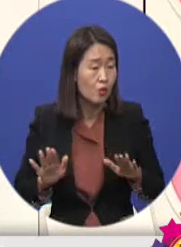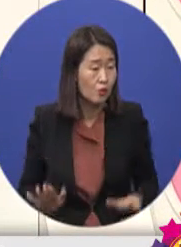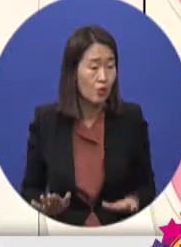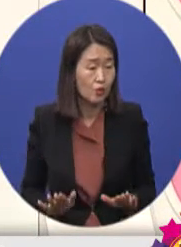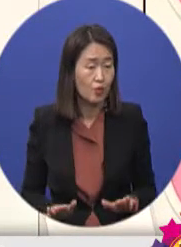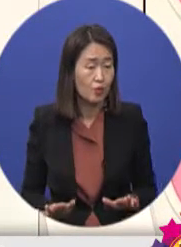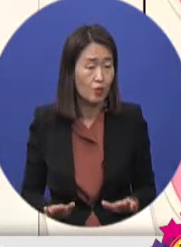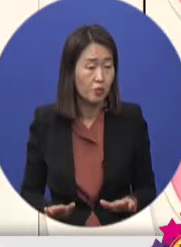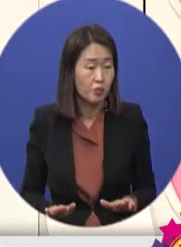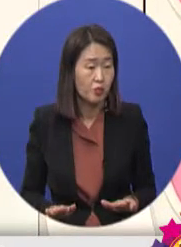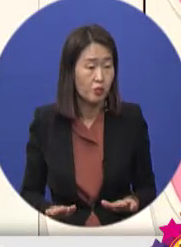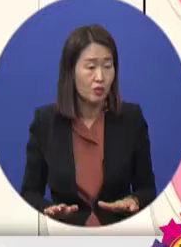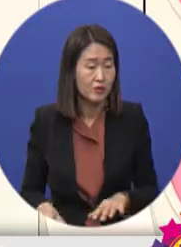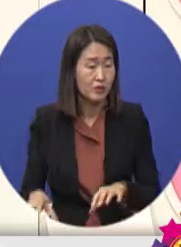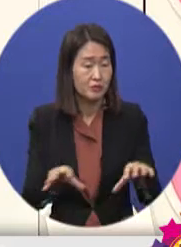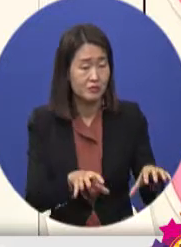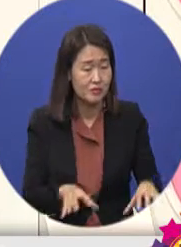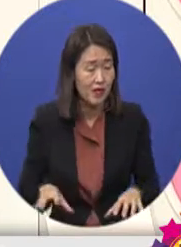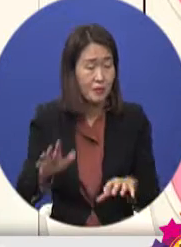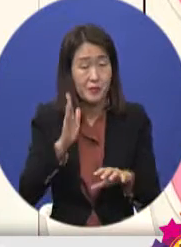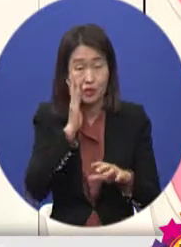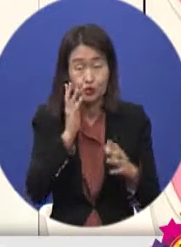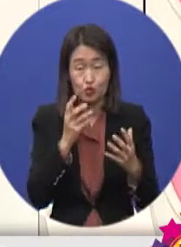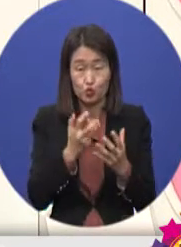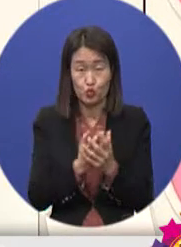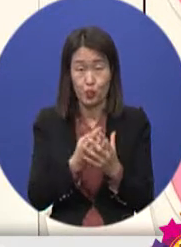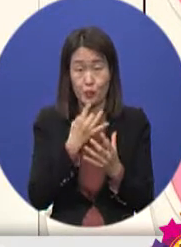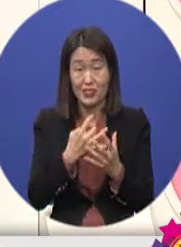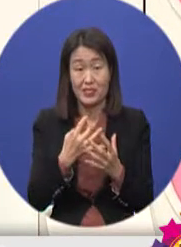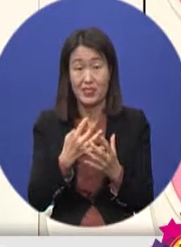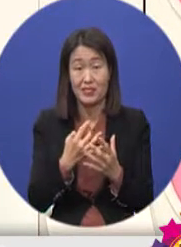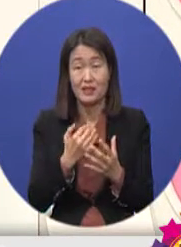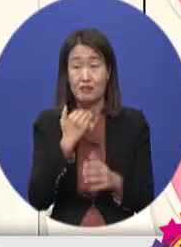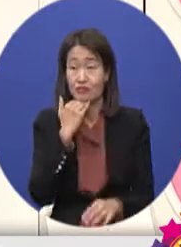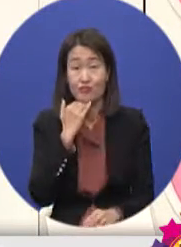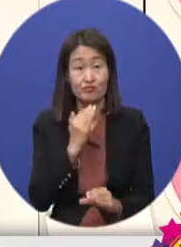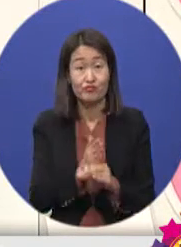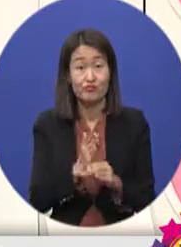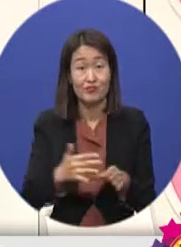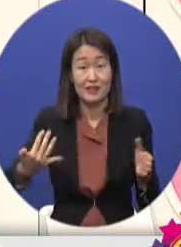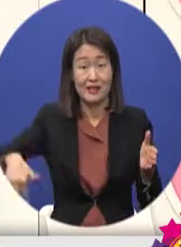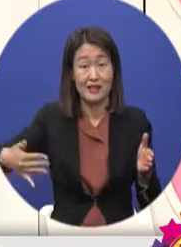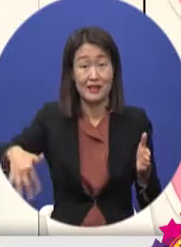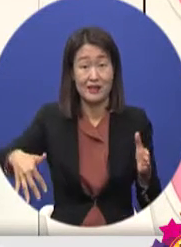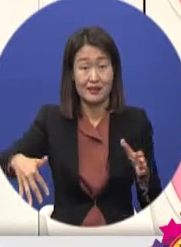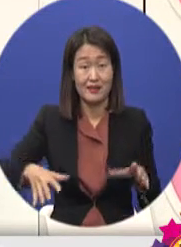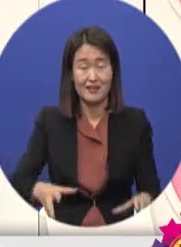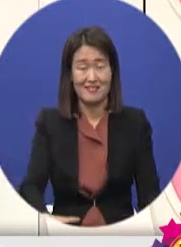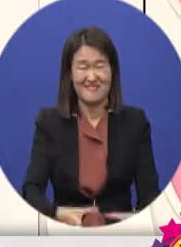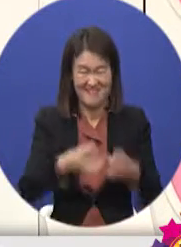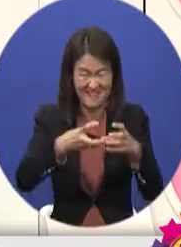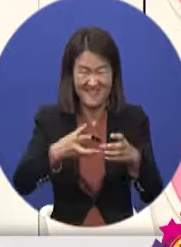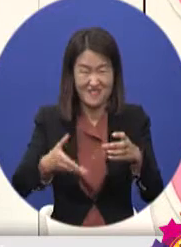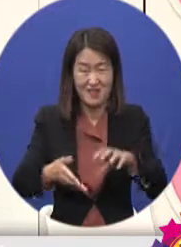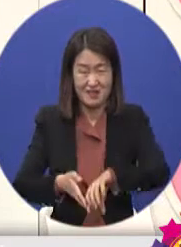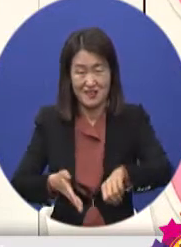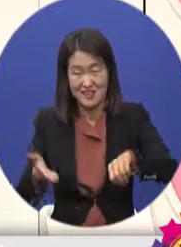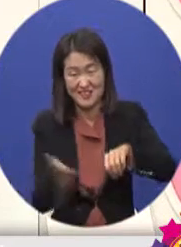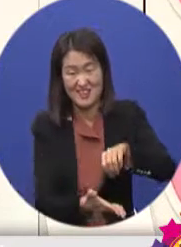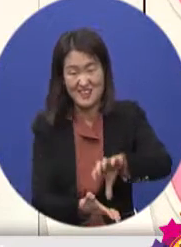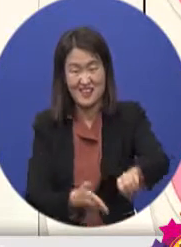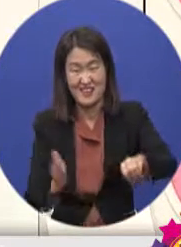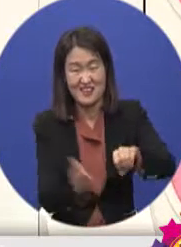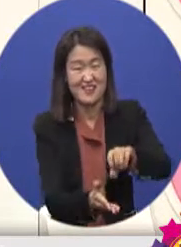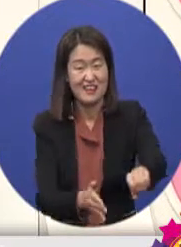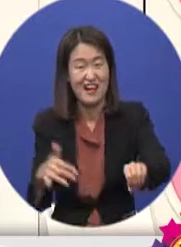그냥 저기 뭐 그냥 김장할 배추 뭐 네. 조금 기다리고 있어요. 아직 수확을 안 했습니다. 아, 몇 폭이나